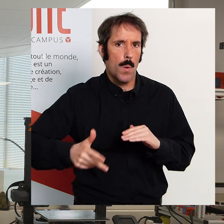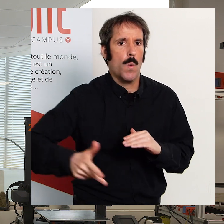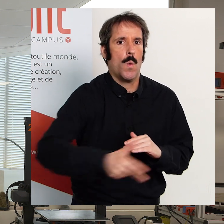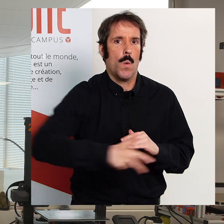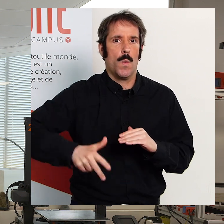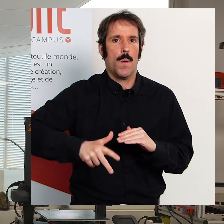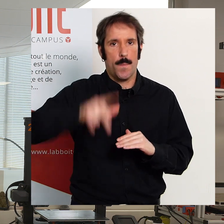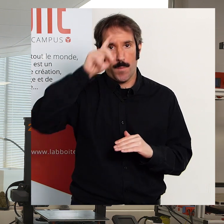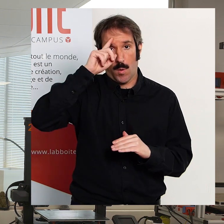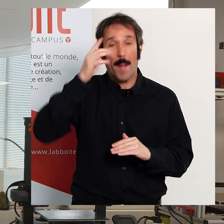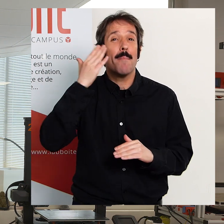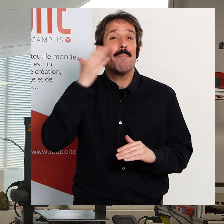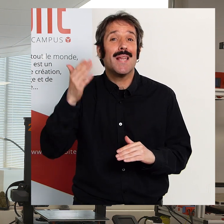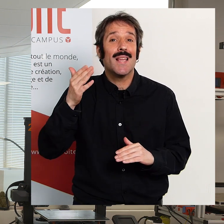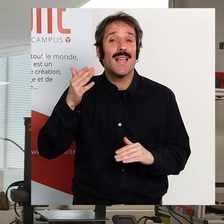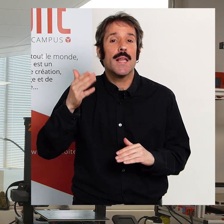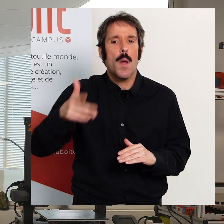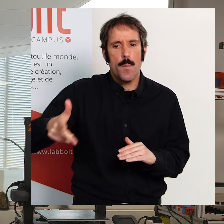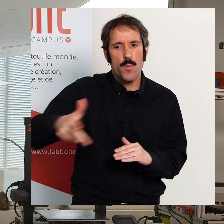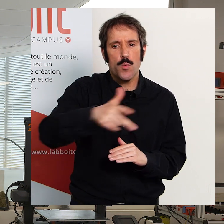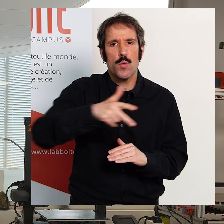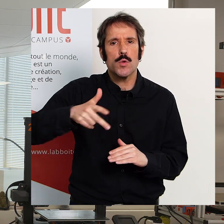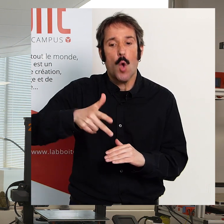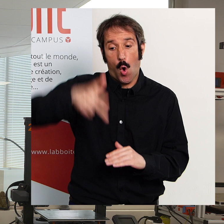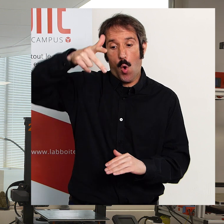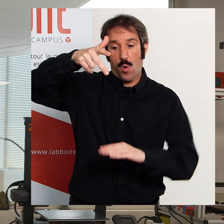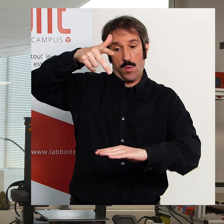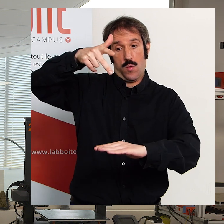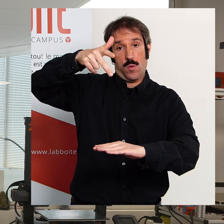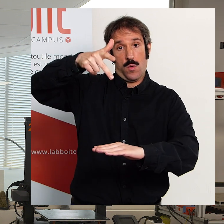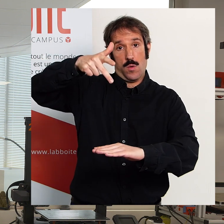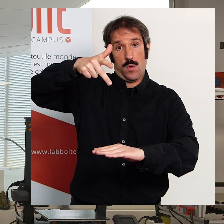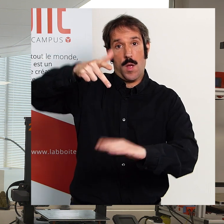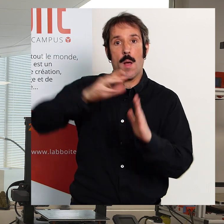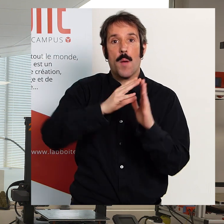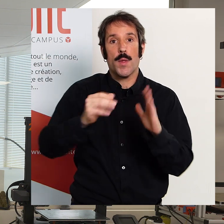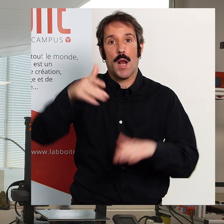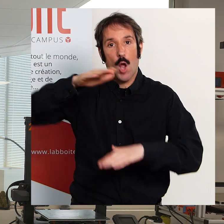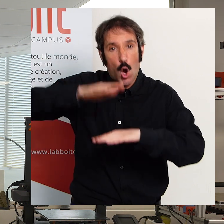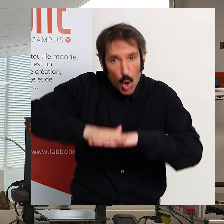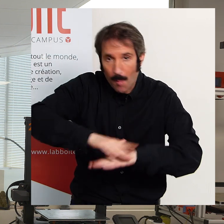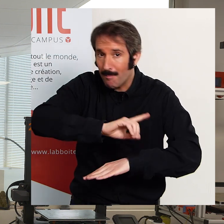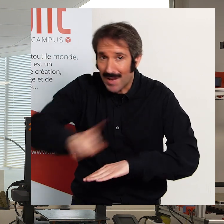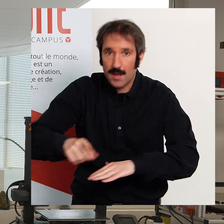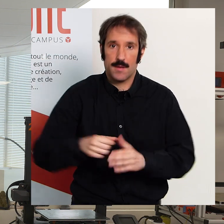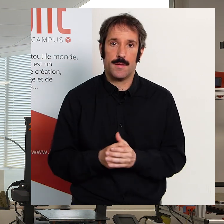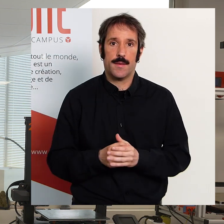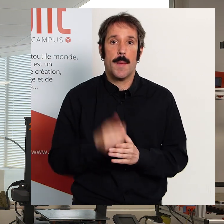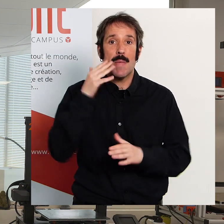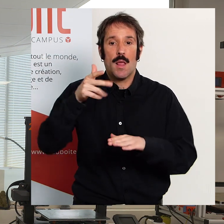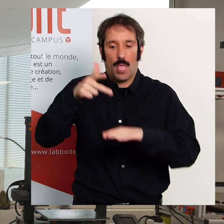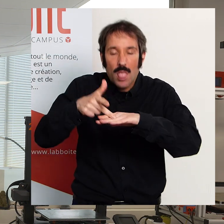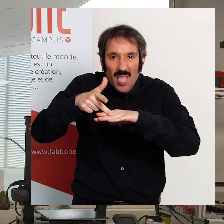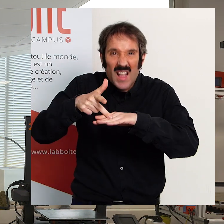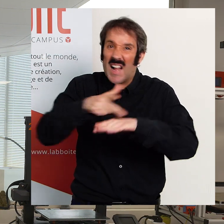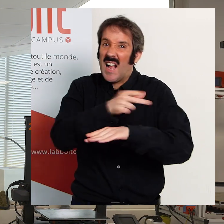l'impression, puisque si jamais la buse est trop haute, votre modèle ne collera pas sur le plateau. Si jamais